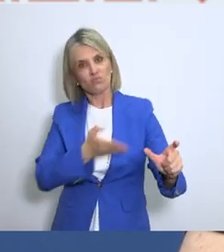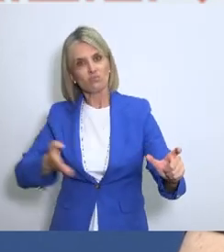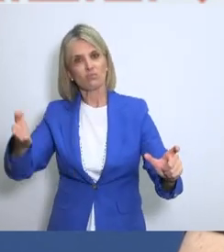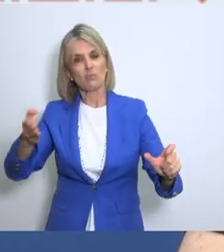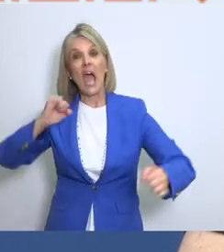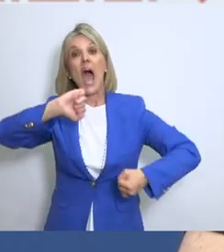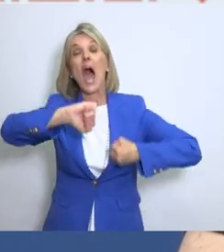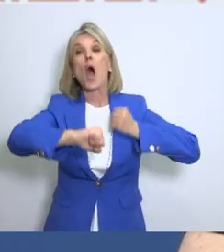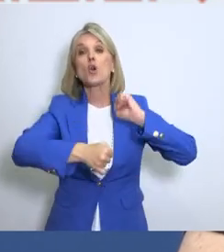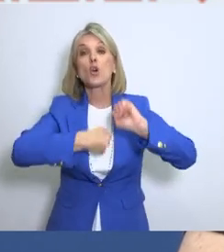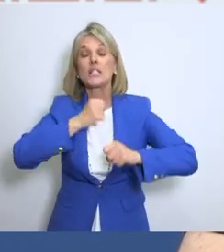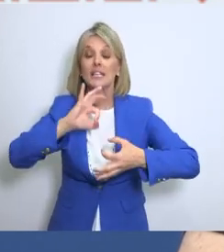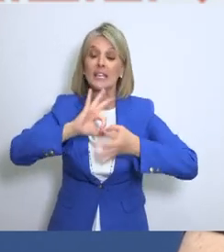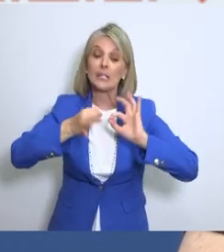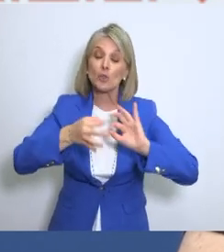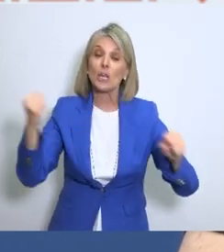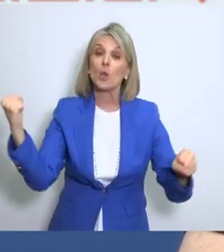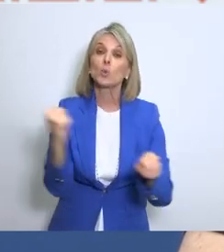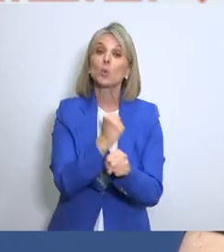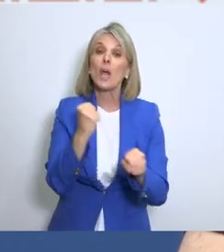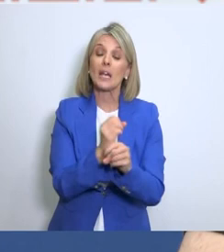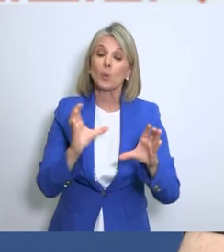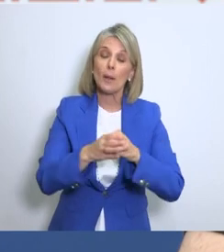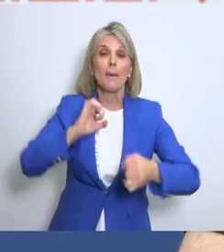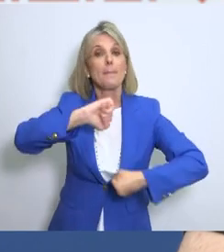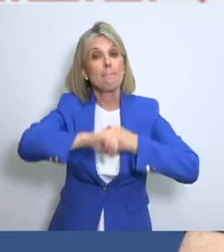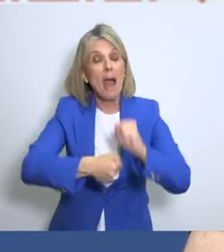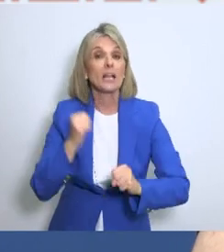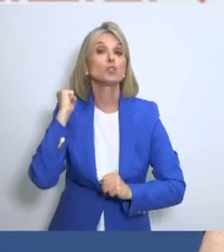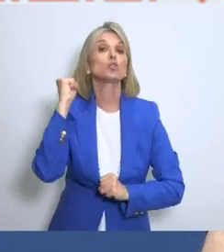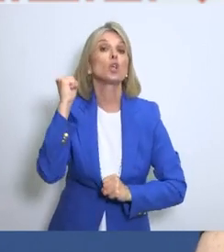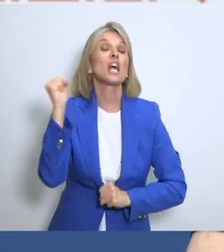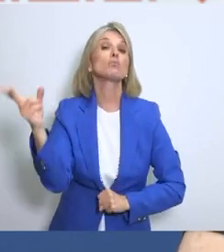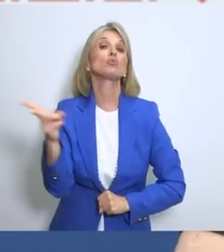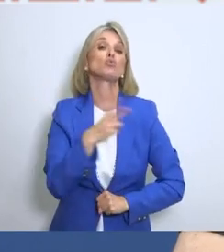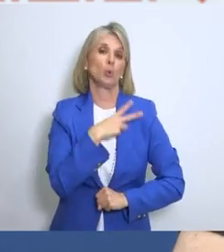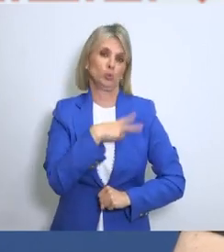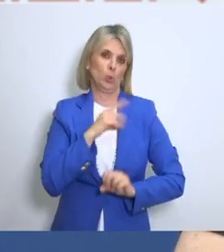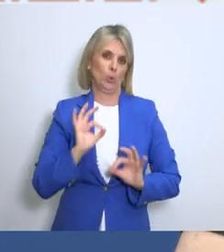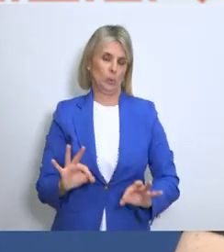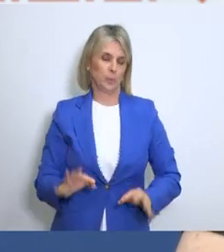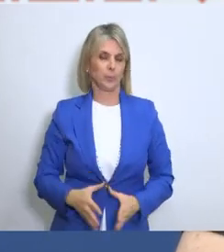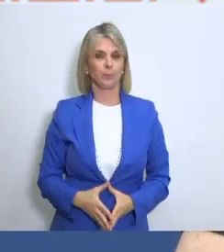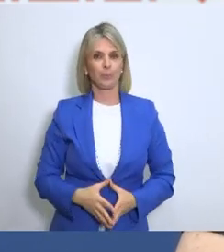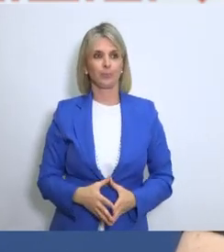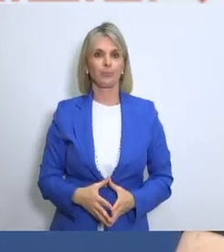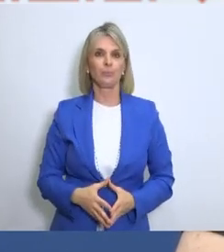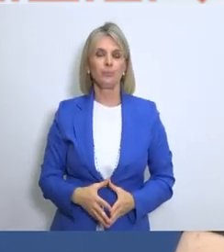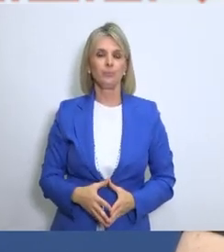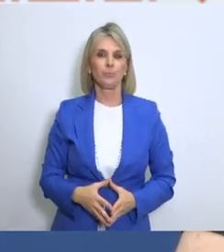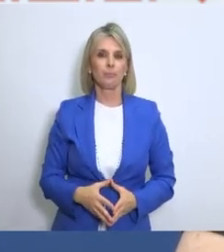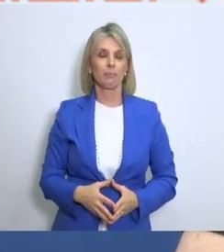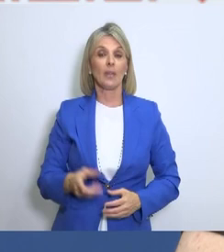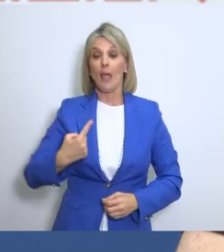αγωνιστική ιστορία του εργατικού κινήματος και την πάλη για το σοσιαλισμό. Μία δύναμη που έχει ως